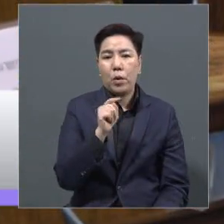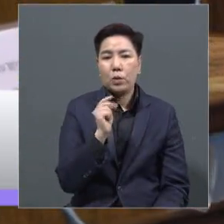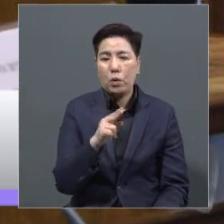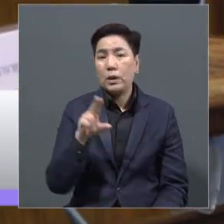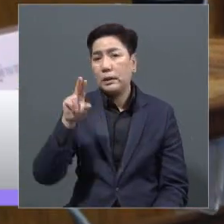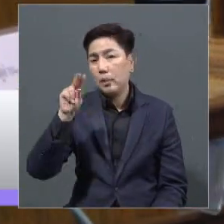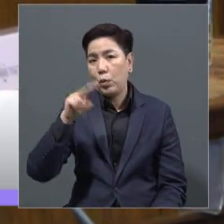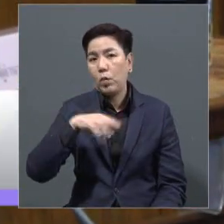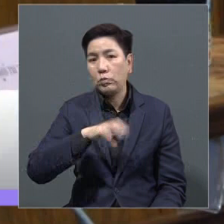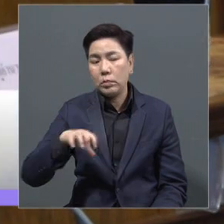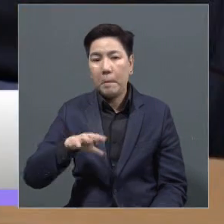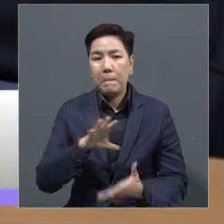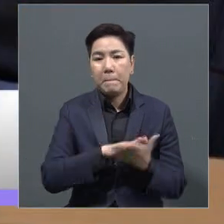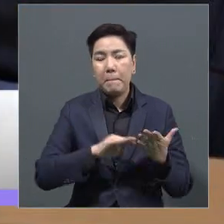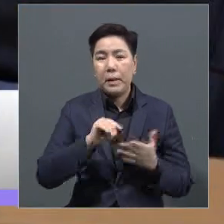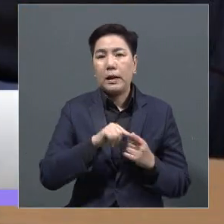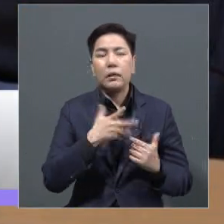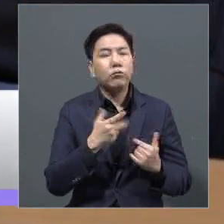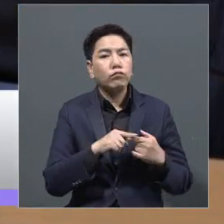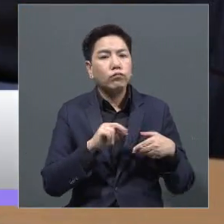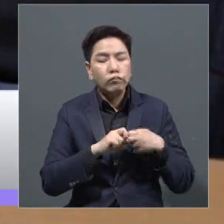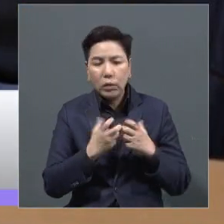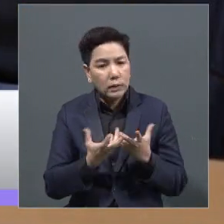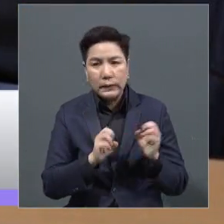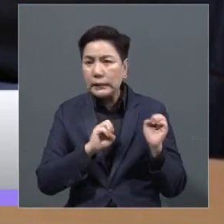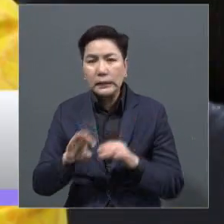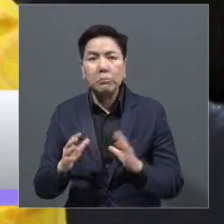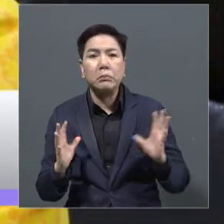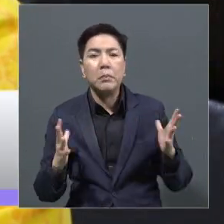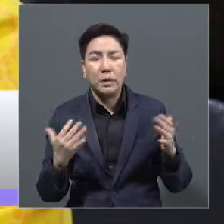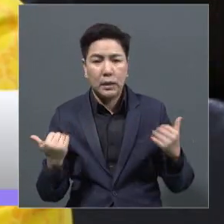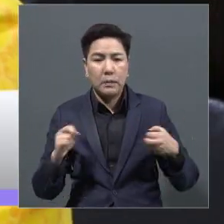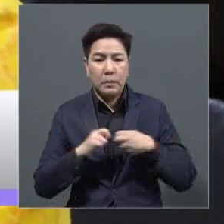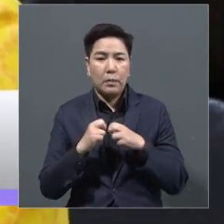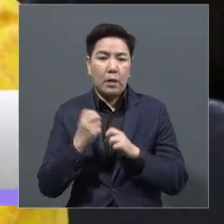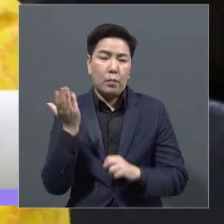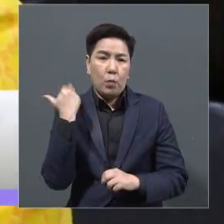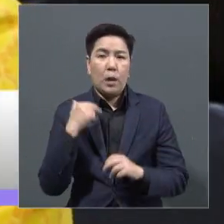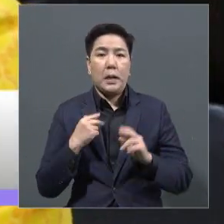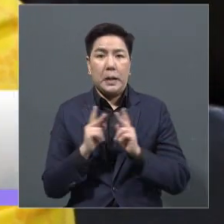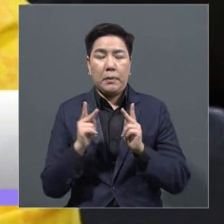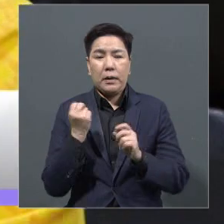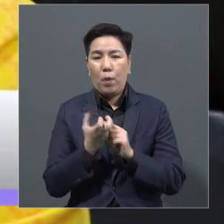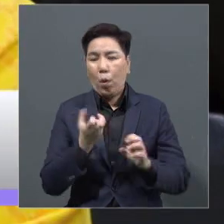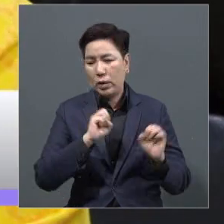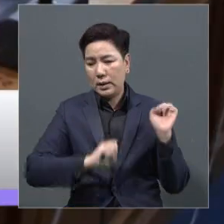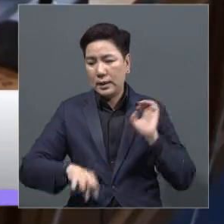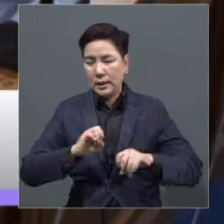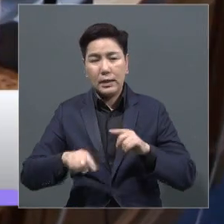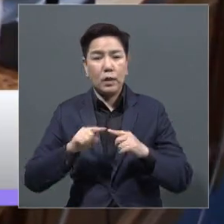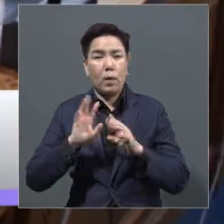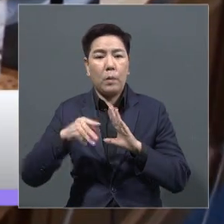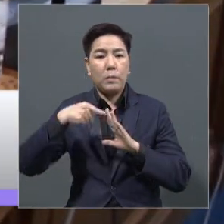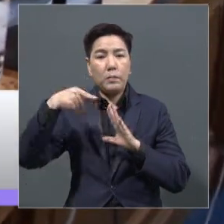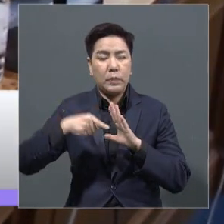มหาวิทยาลัยนเรศวรเกิดปัญหาไม่มีสถานที่ทิ้งขยะโดยก่อนหน้านี้คณะกรรมการการจัดการสิ่งปฏิกูลและมูลฝอยจังหวัด